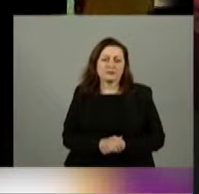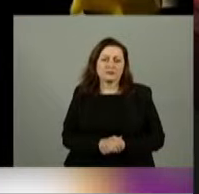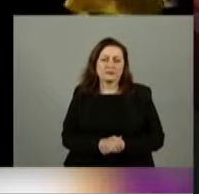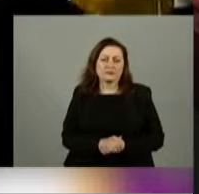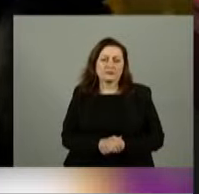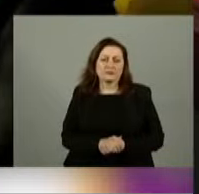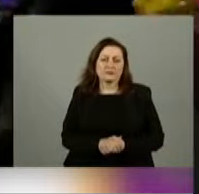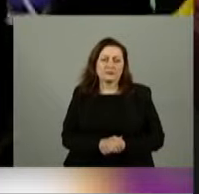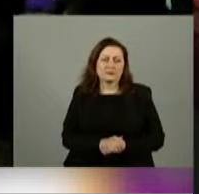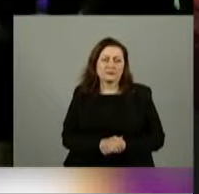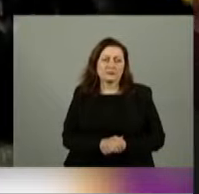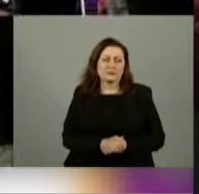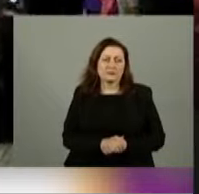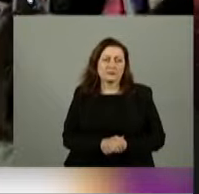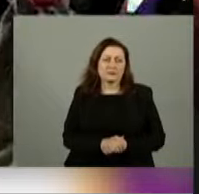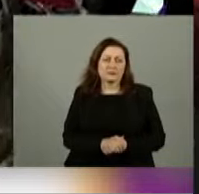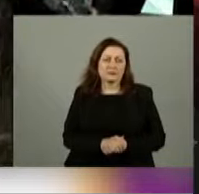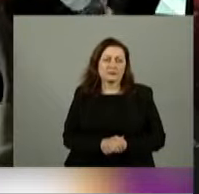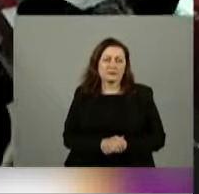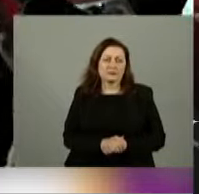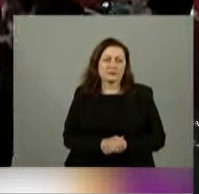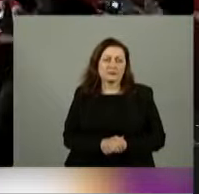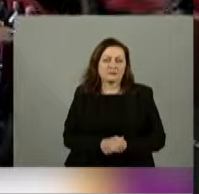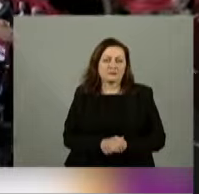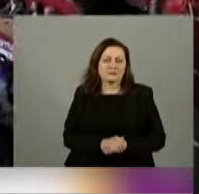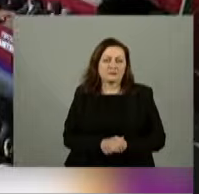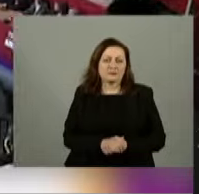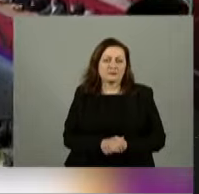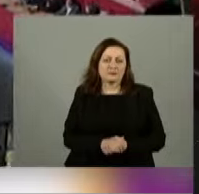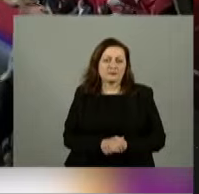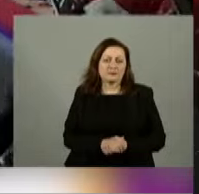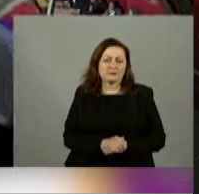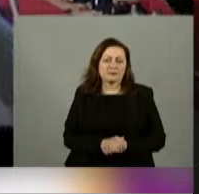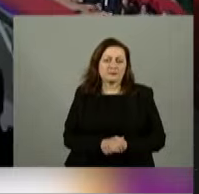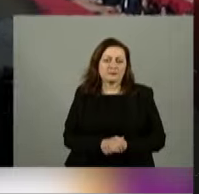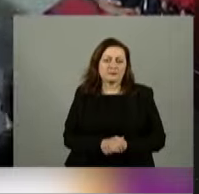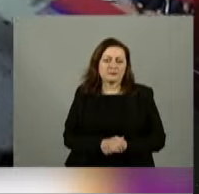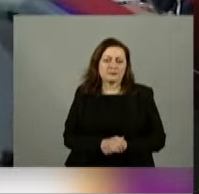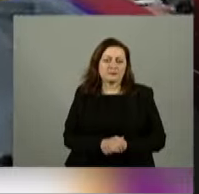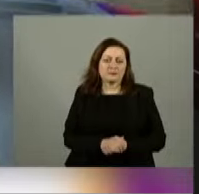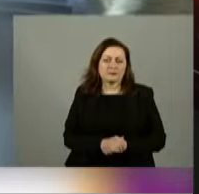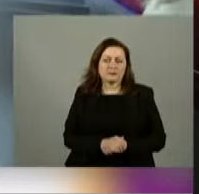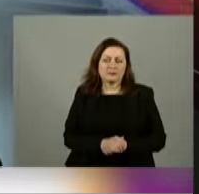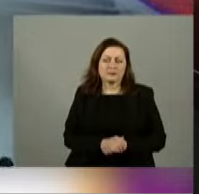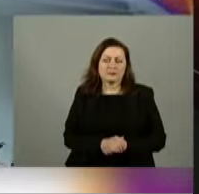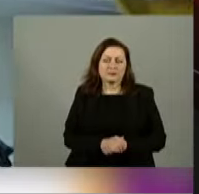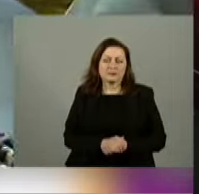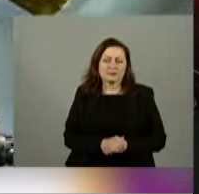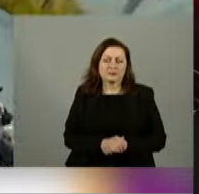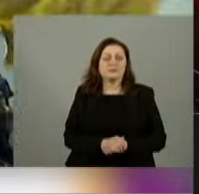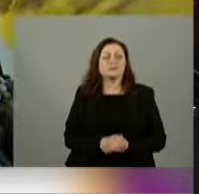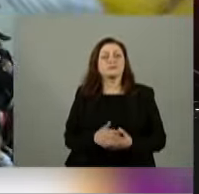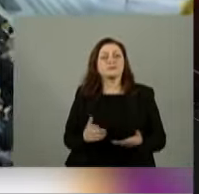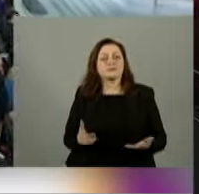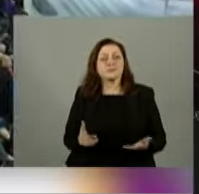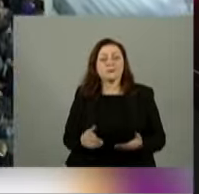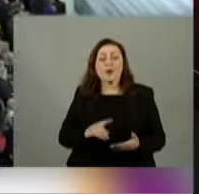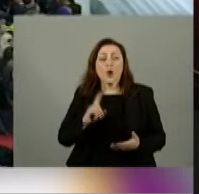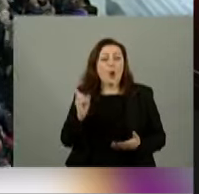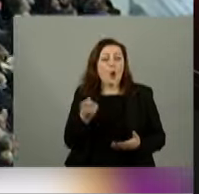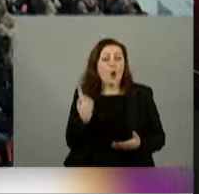επεξέλθει. Κύριε Φραντζή, εγώ θα ήθελα να σας ρωτήσω λίγο για αυτή τη δήλωση του πρώην Πρωθυπουργού, του κύριου Τσίπρα.